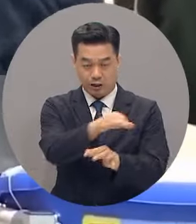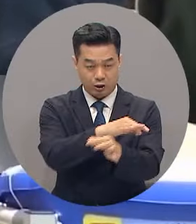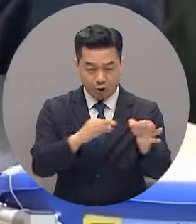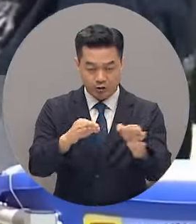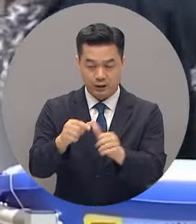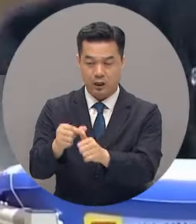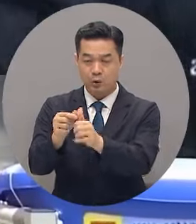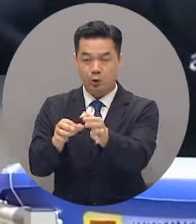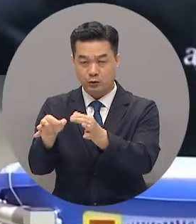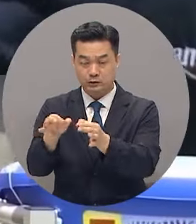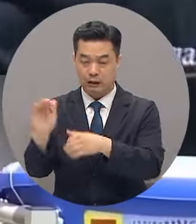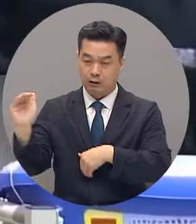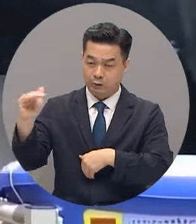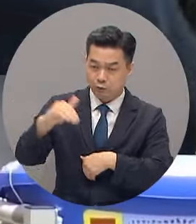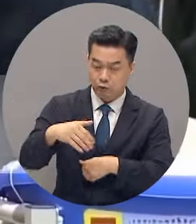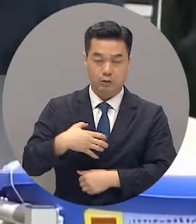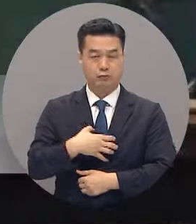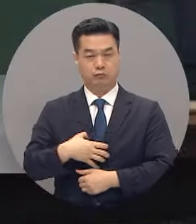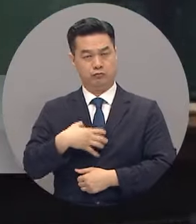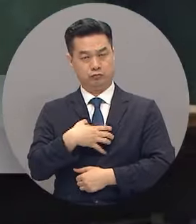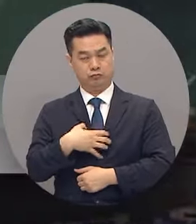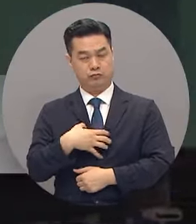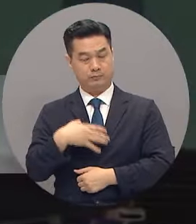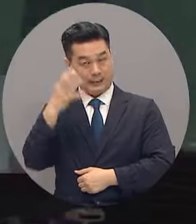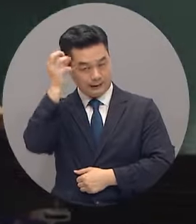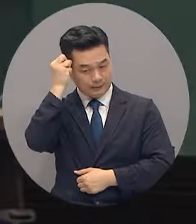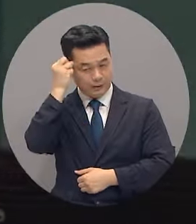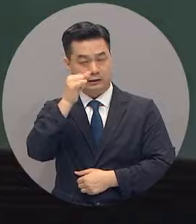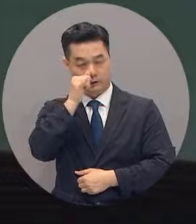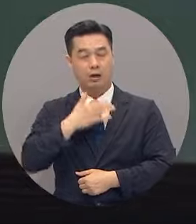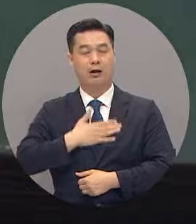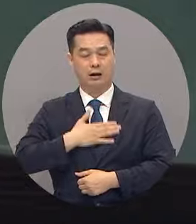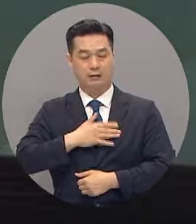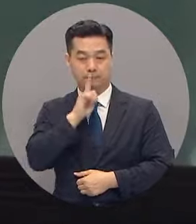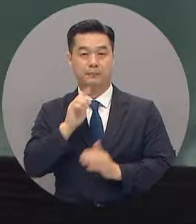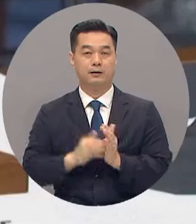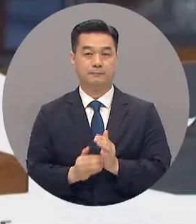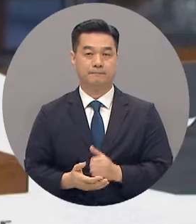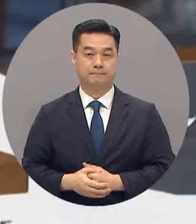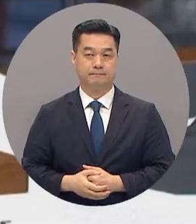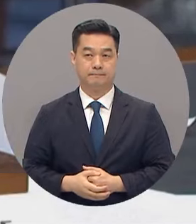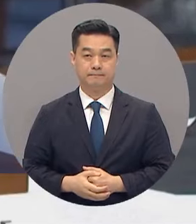지치게 할 수 있는가 한 인지하고 있다고 했습니다